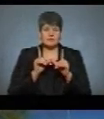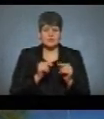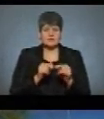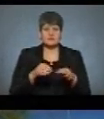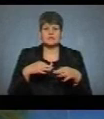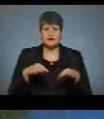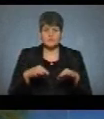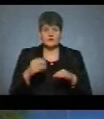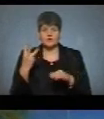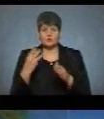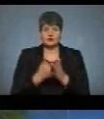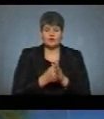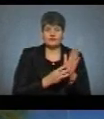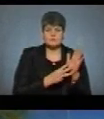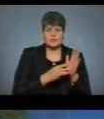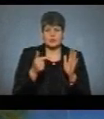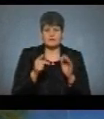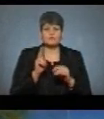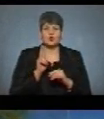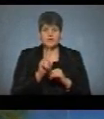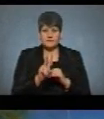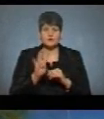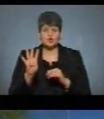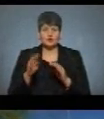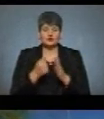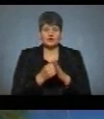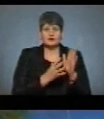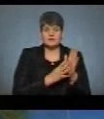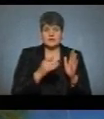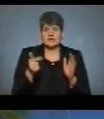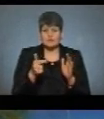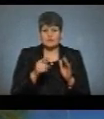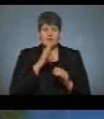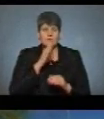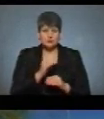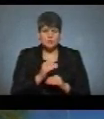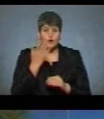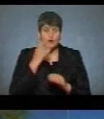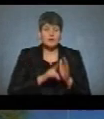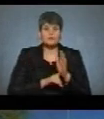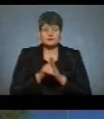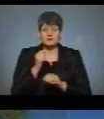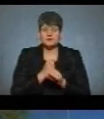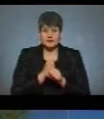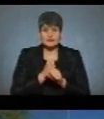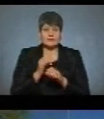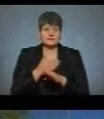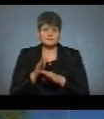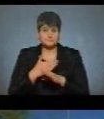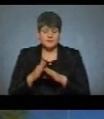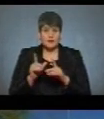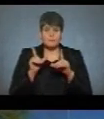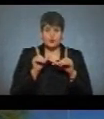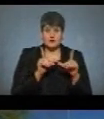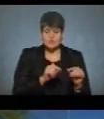транспорті. Від 3 до 8 гривень у тролейбусах, від 4 до 9 гривень у маршрутках. Коли почав діяти диференційований проїзд у громадському